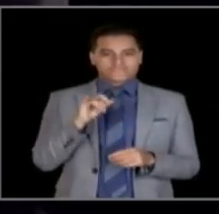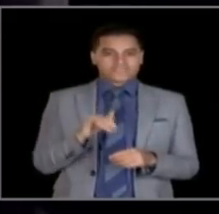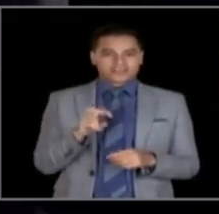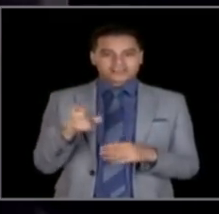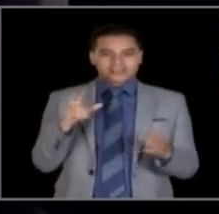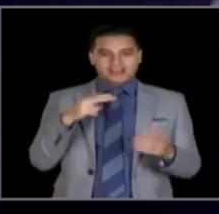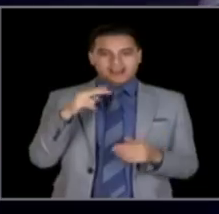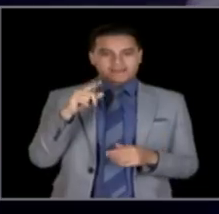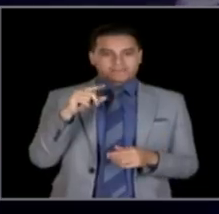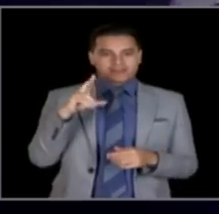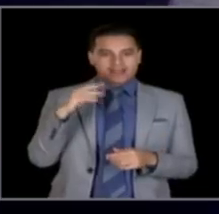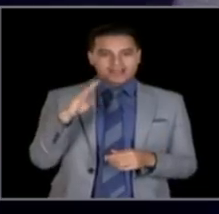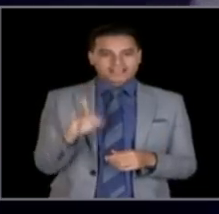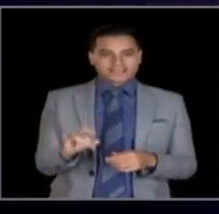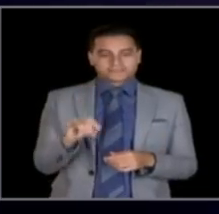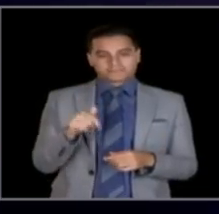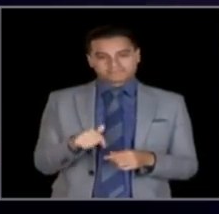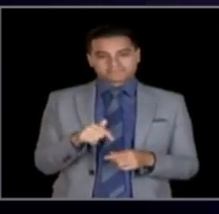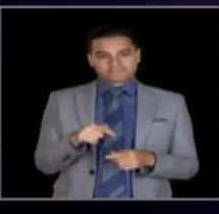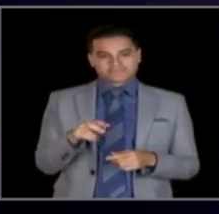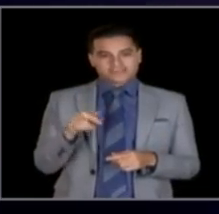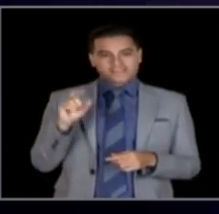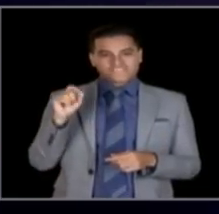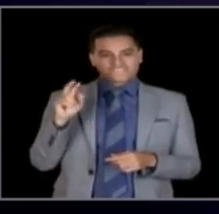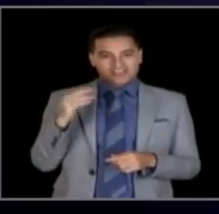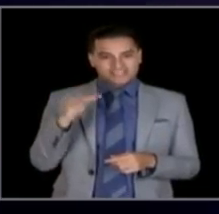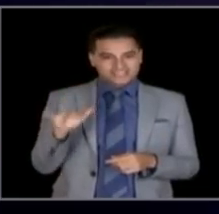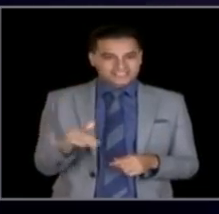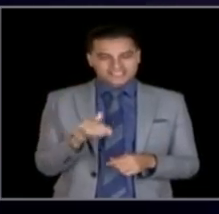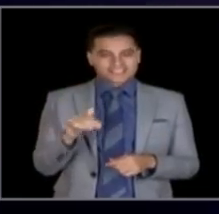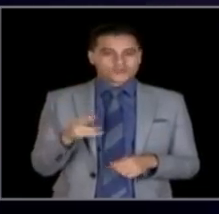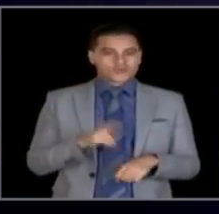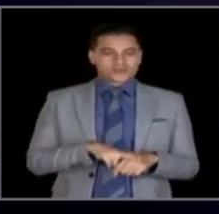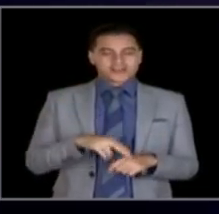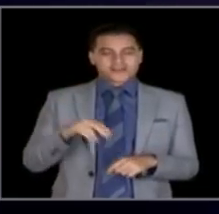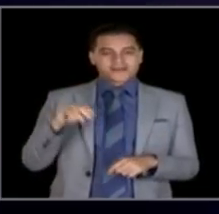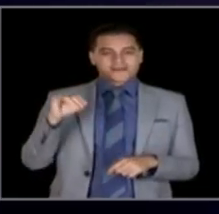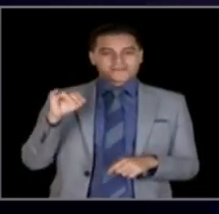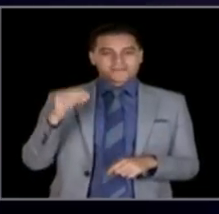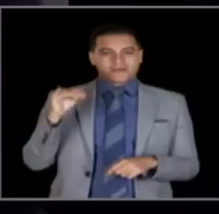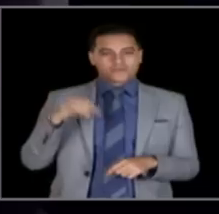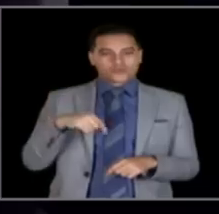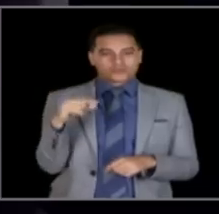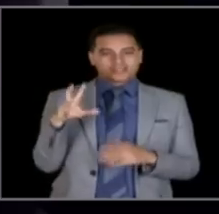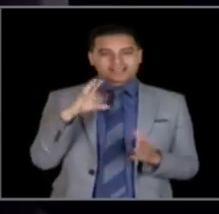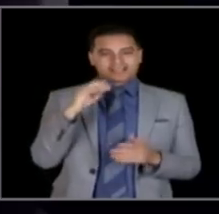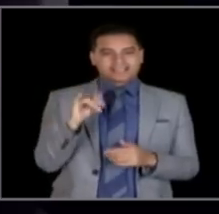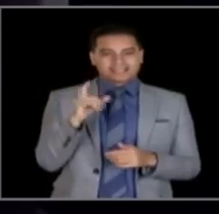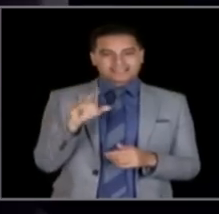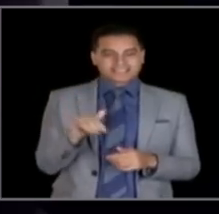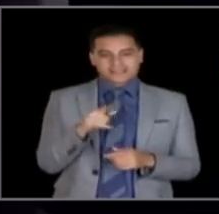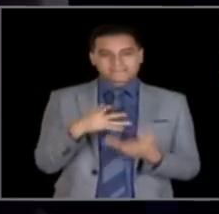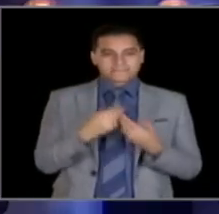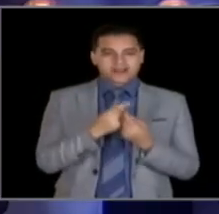الحميد، محمود الجندي، وفتحي عبد الوهاب. أليجيترز إلى المباراة النهائية